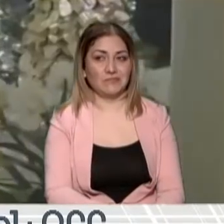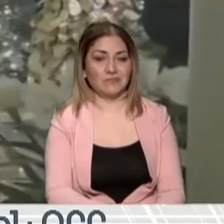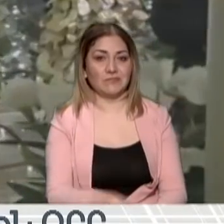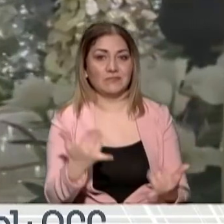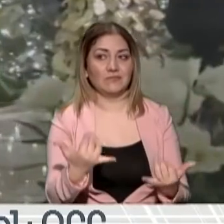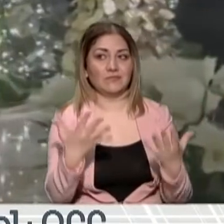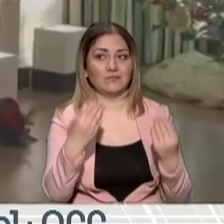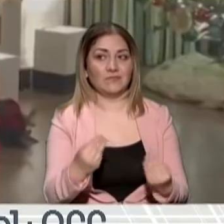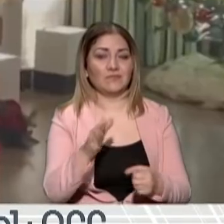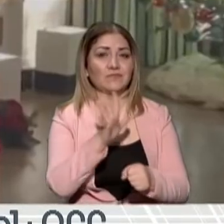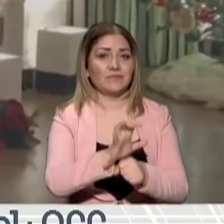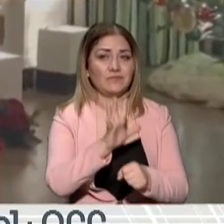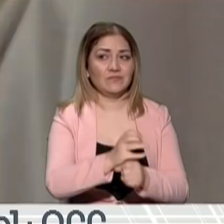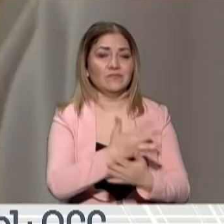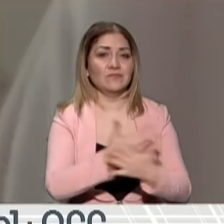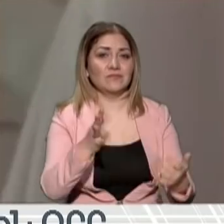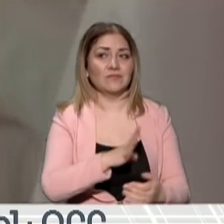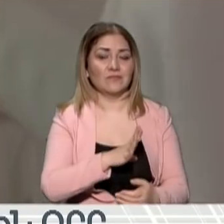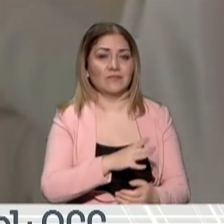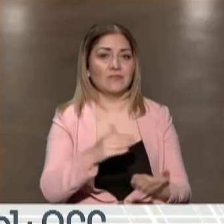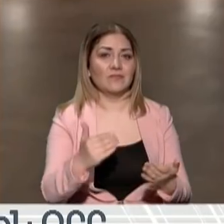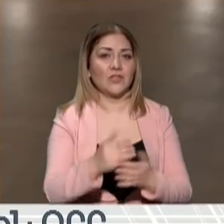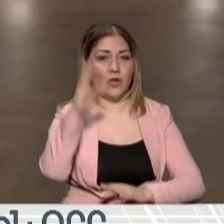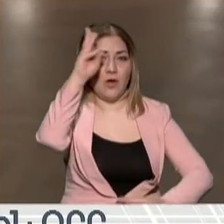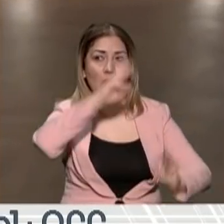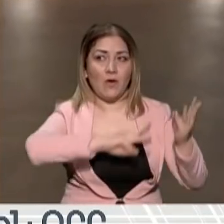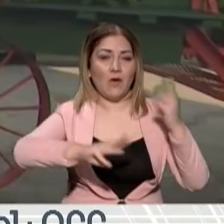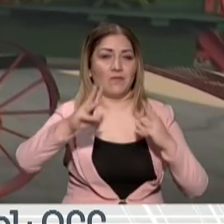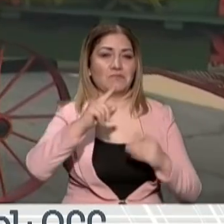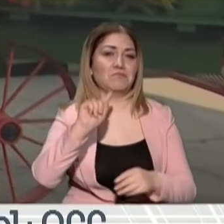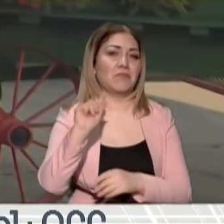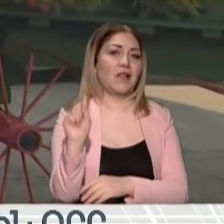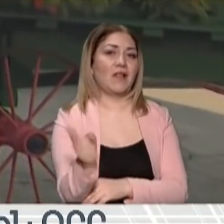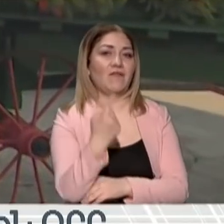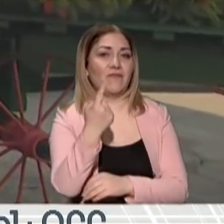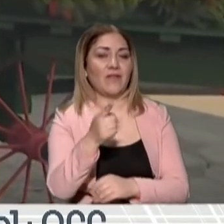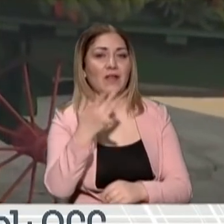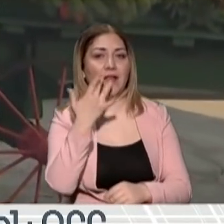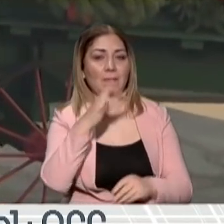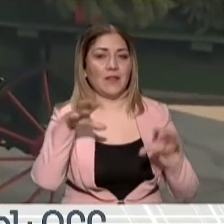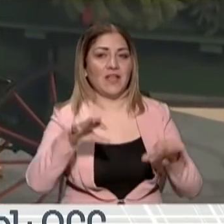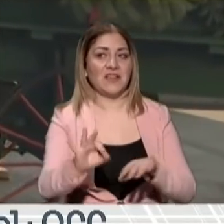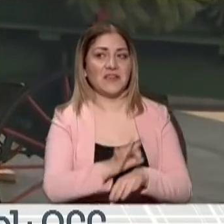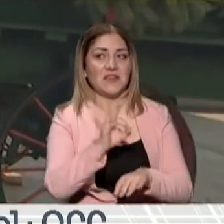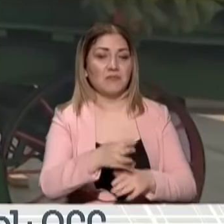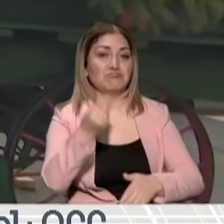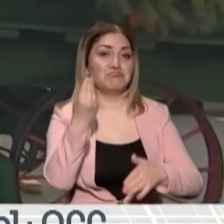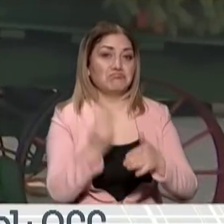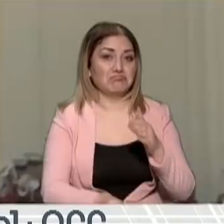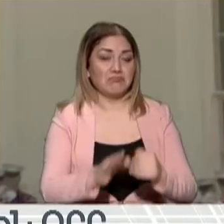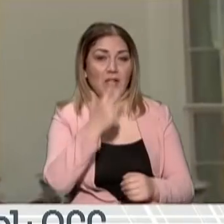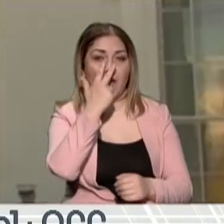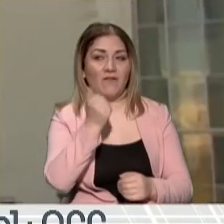Այս օրերին քննադատության պակաս չի ունեցել նաև նորաձևություն թելադրող առաջին լեդին։ Մելանիա Թրամփը ևս խախտել է